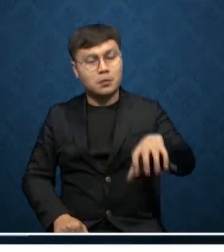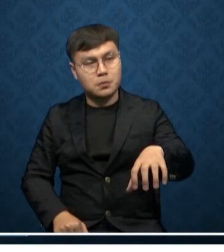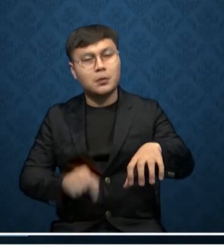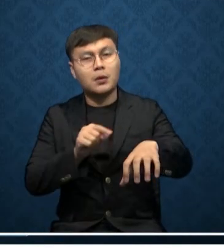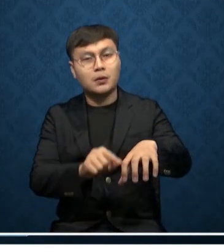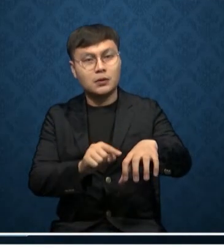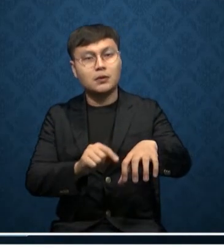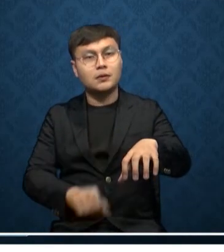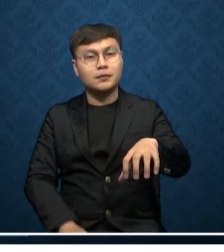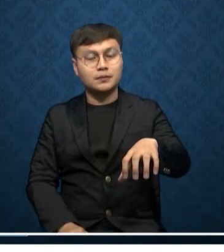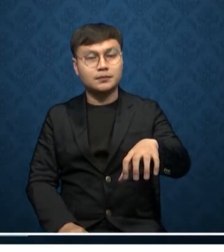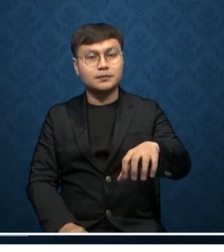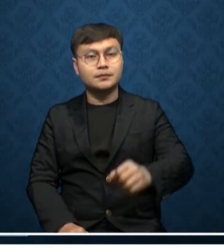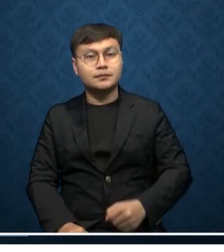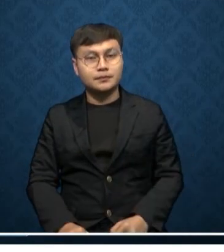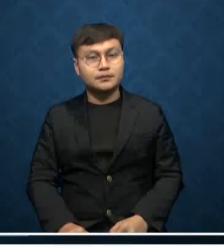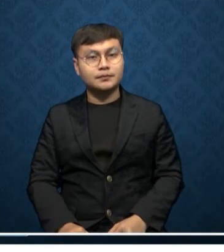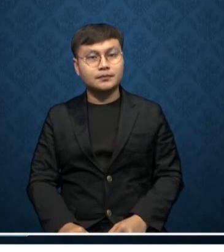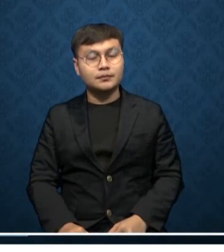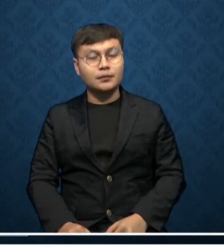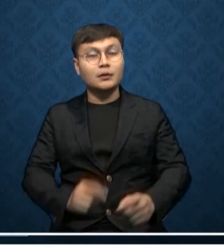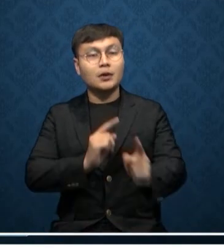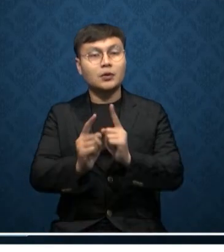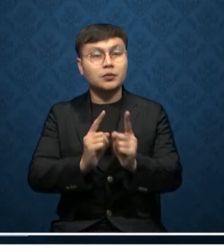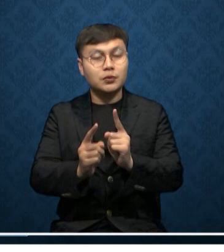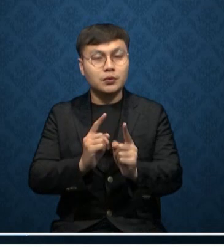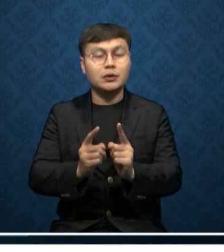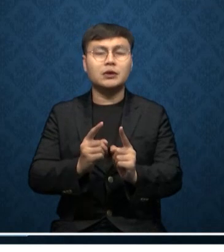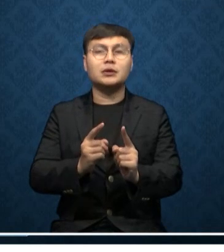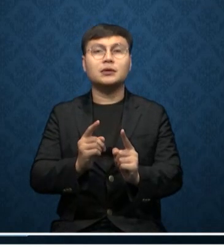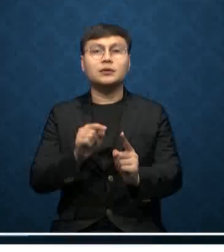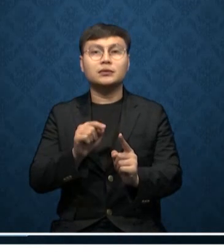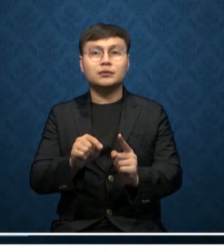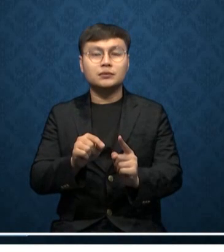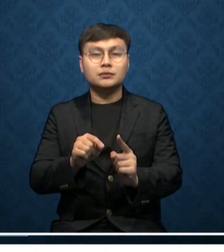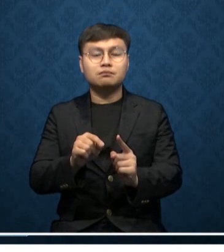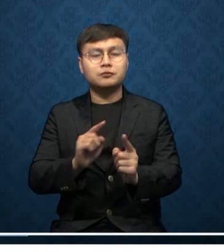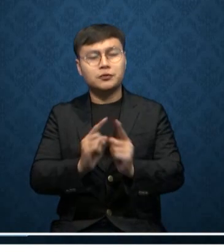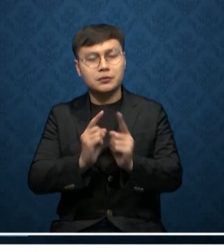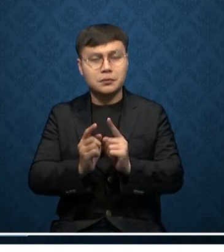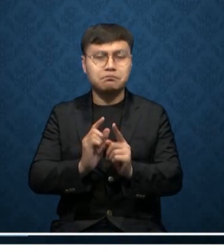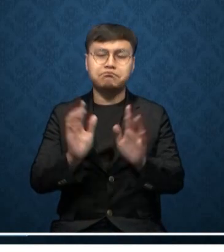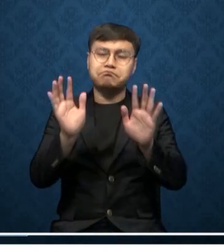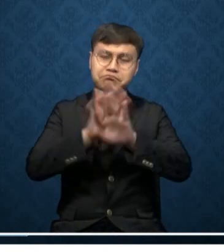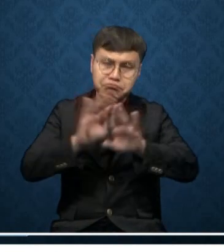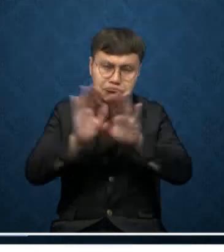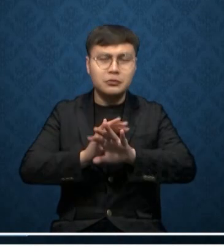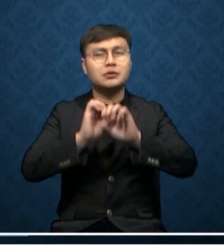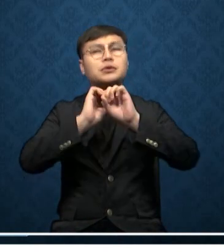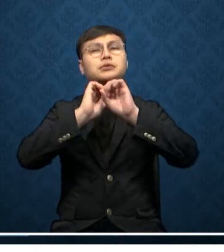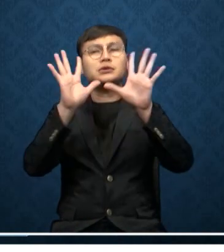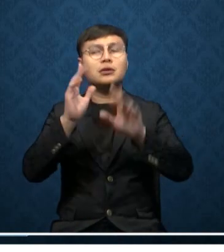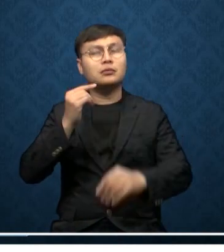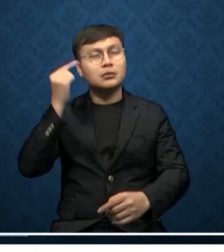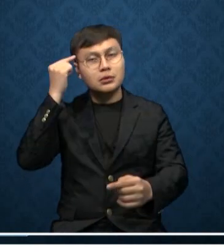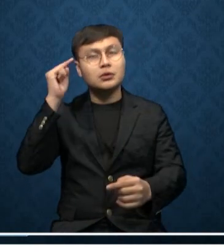ยังมีการประสานความเข้าใจกันที่ที่ที่เอ่อยังไม่เป็นเอกภาพหรือความเข้า